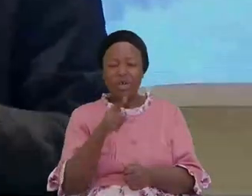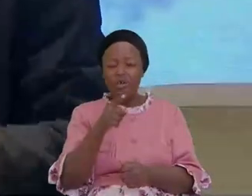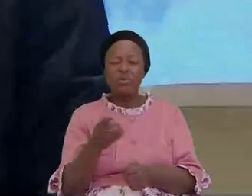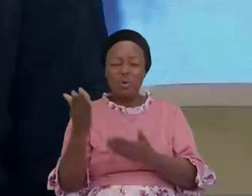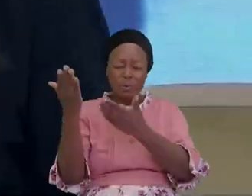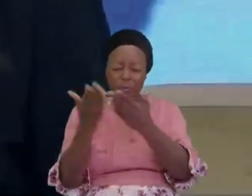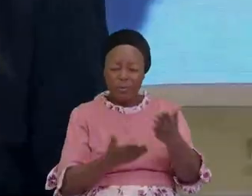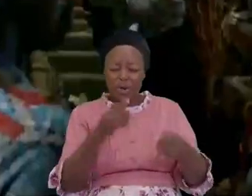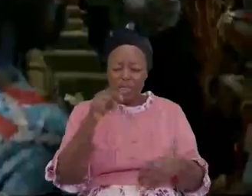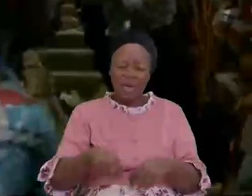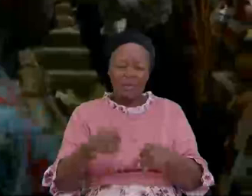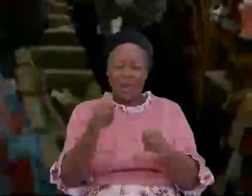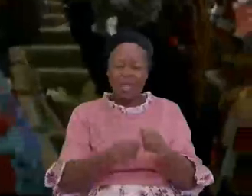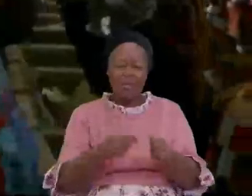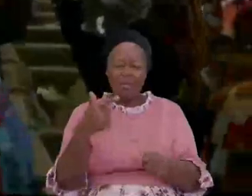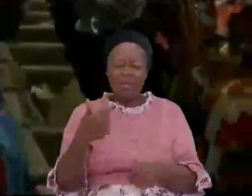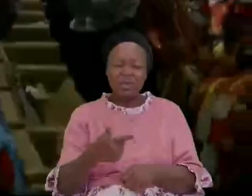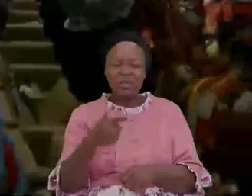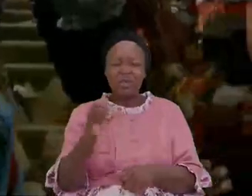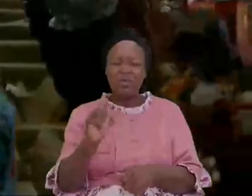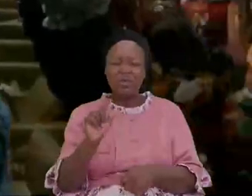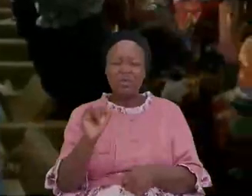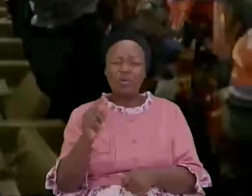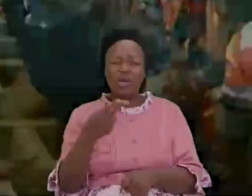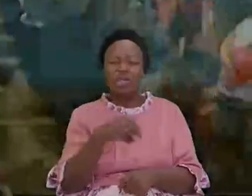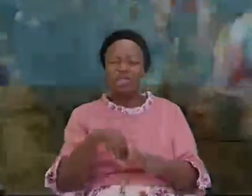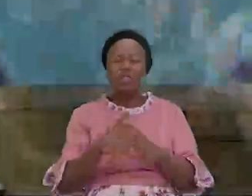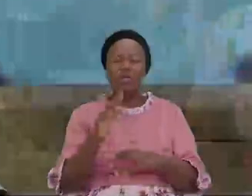Il fera tomber tous les Goliaths.